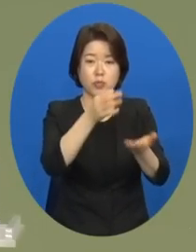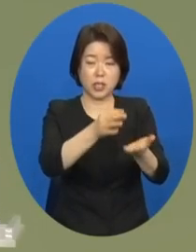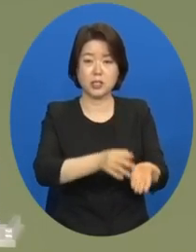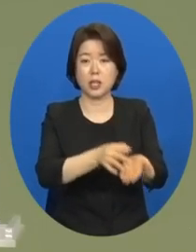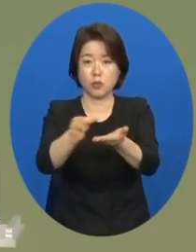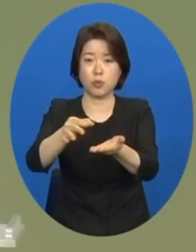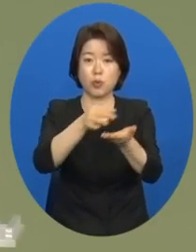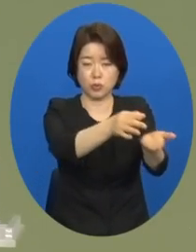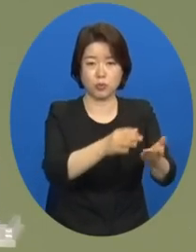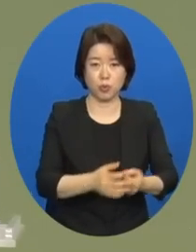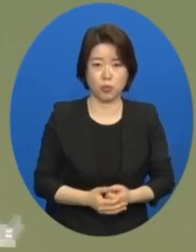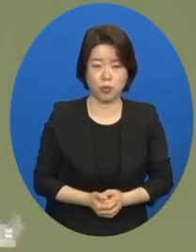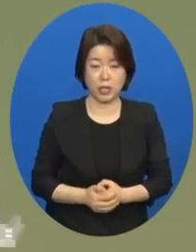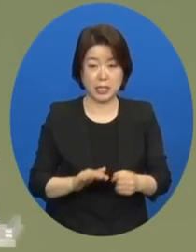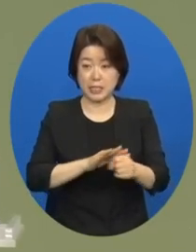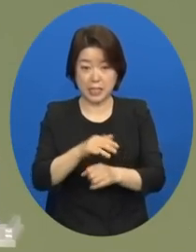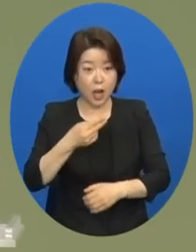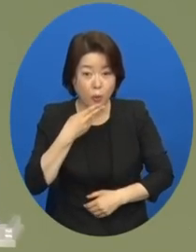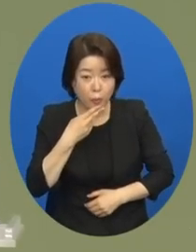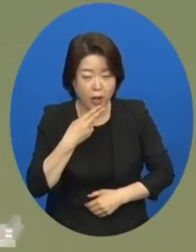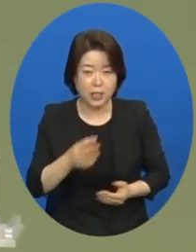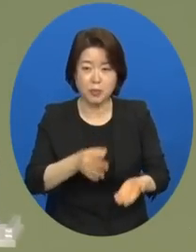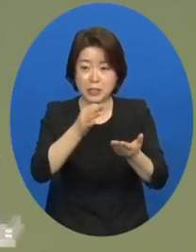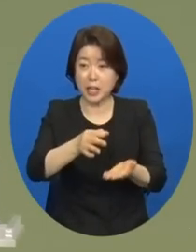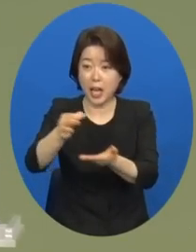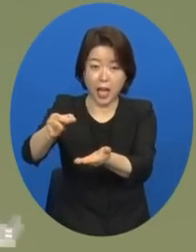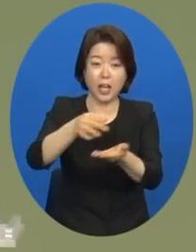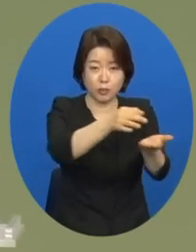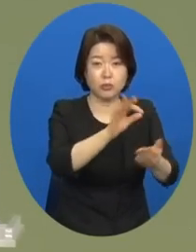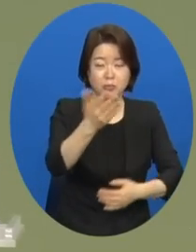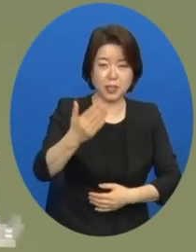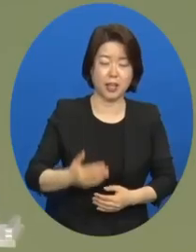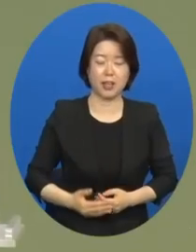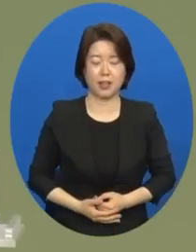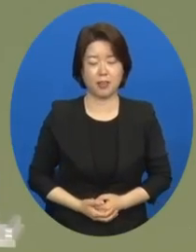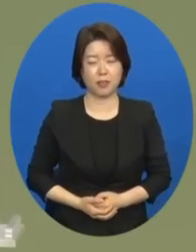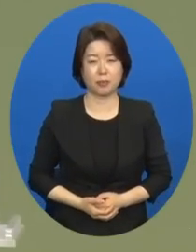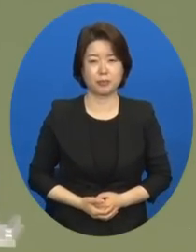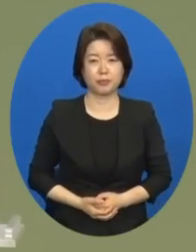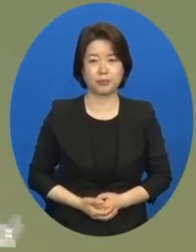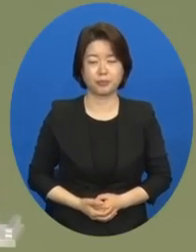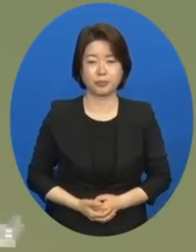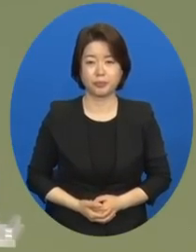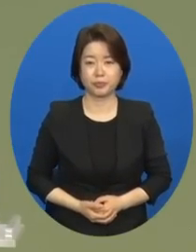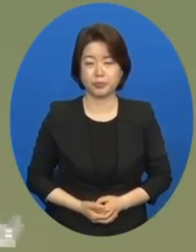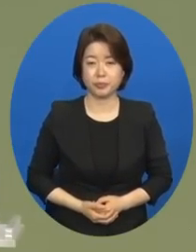정말 사랑하지 않으면 물질을 주시면 돼요 서자들에게 물질을